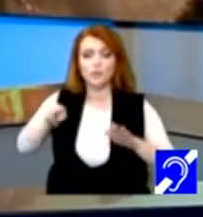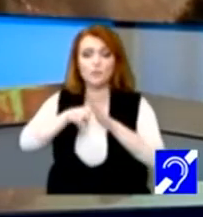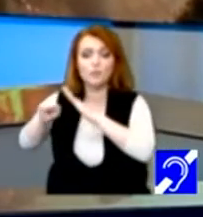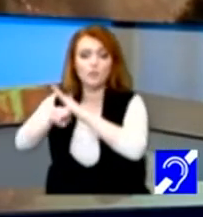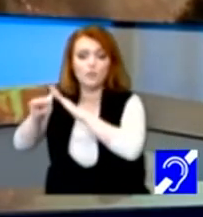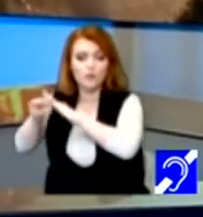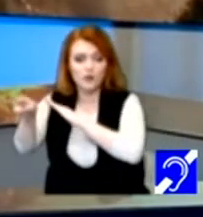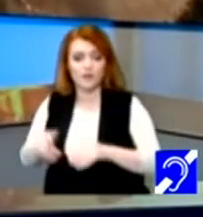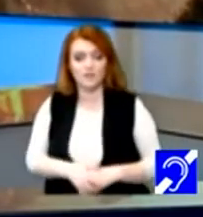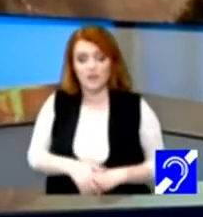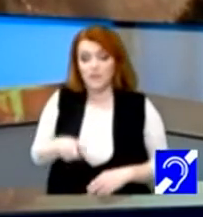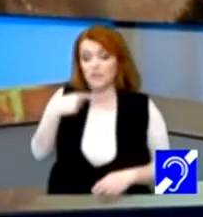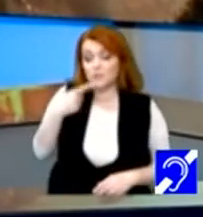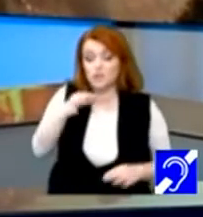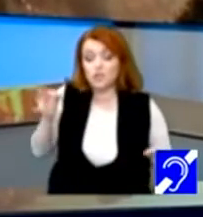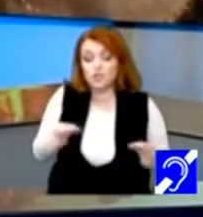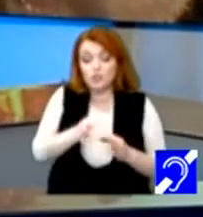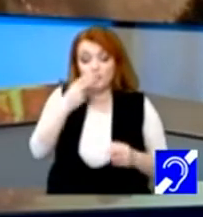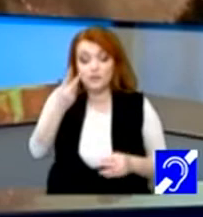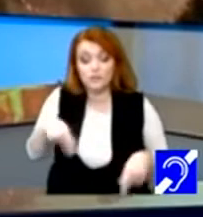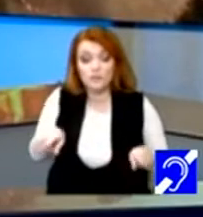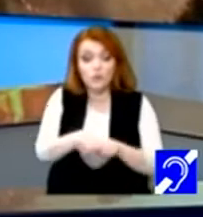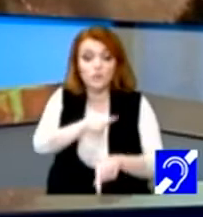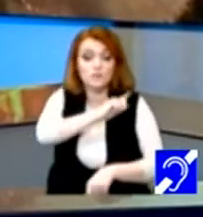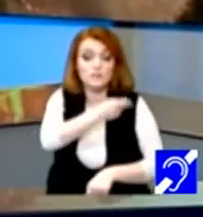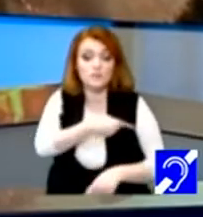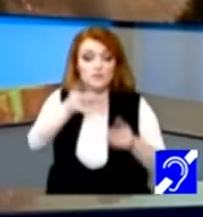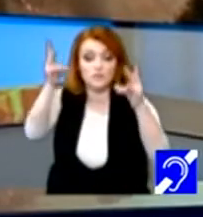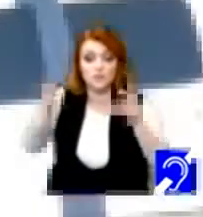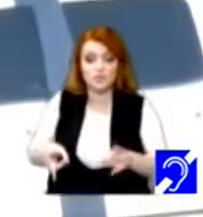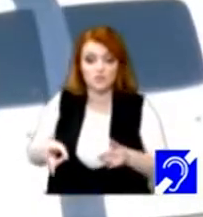flăcărilor și spun că nu au mai văzut niciodată un asemenea dezastru.